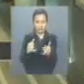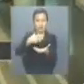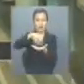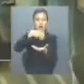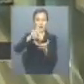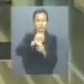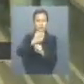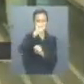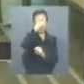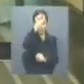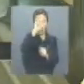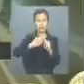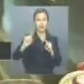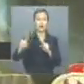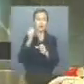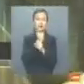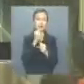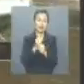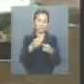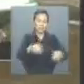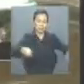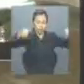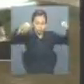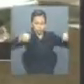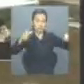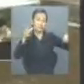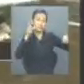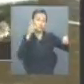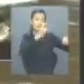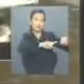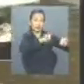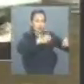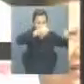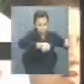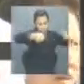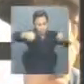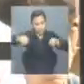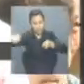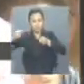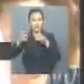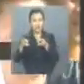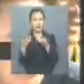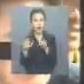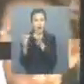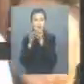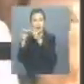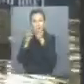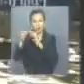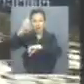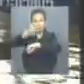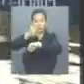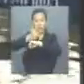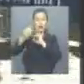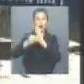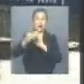างแนวกระสอบทรายขนาดใหญ่หรือบิ๊กแบ็กพร้อมระบุได้ทำความเข้าใจกับหม่อมราชวงศ์สุขุมพันธ์บริพัตรผู้ว่าราชการกรุ